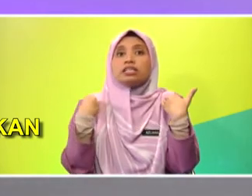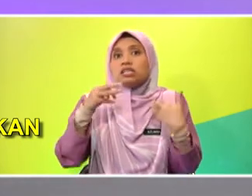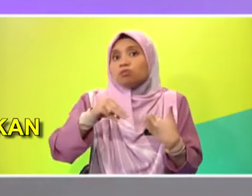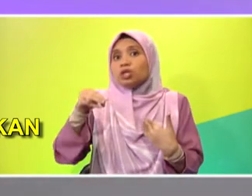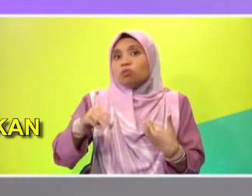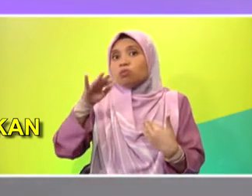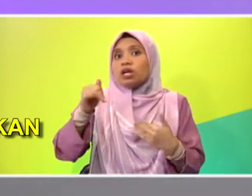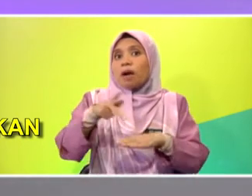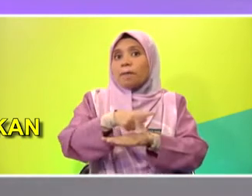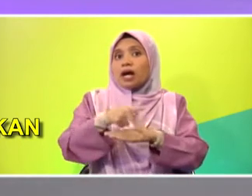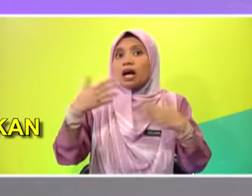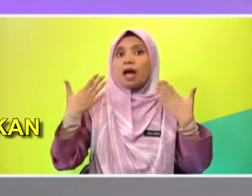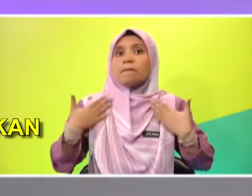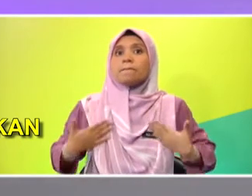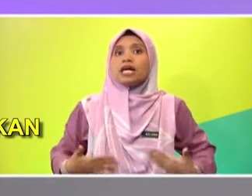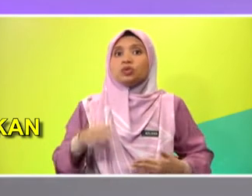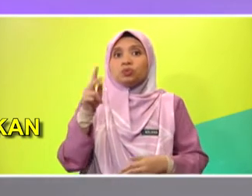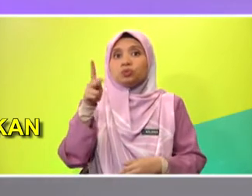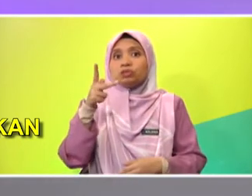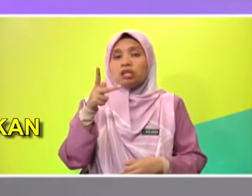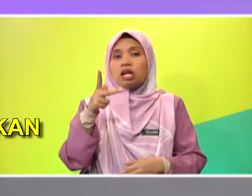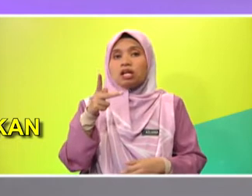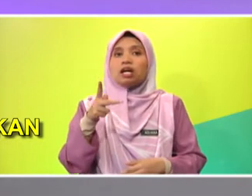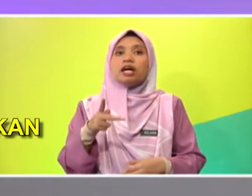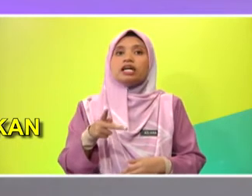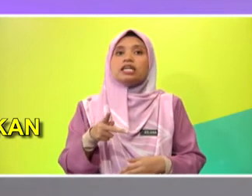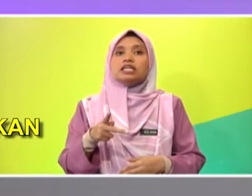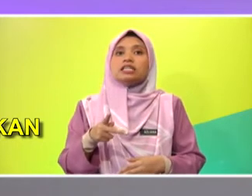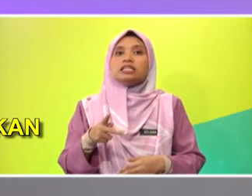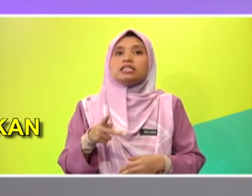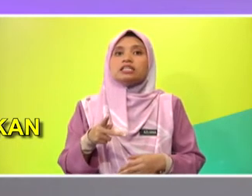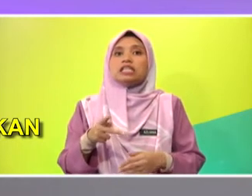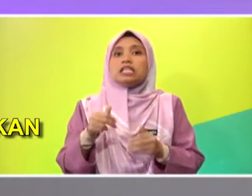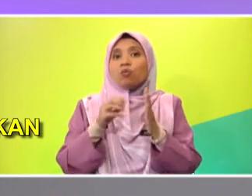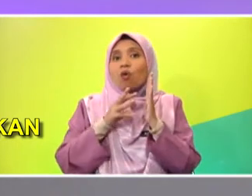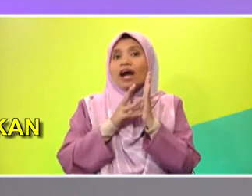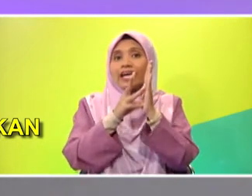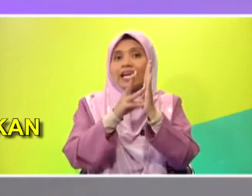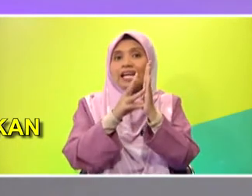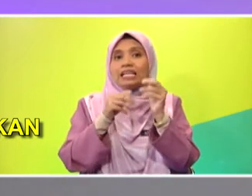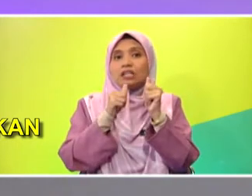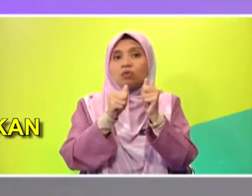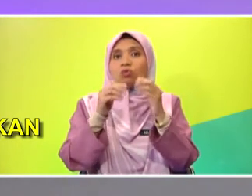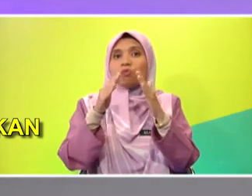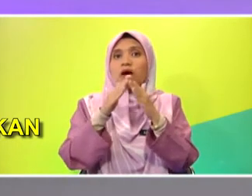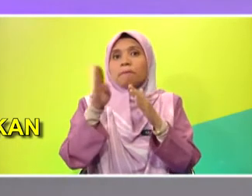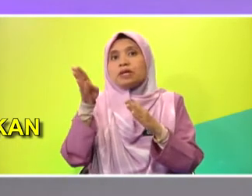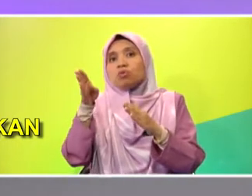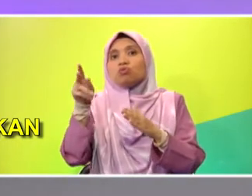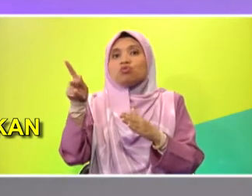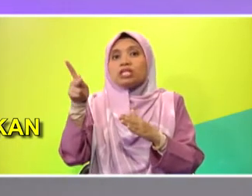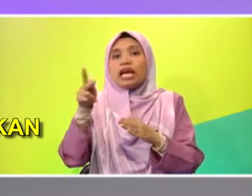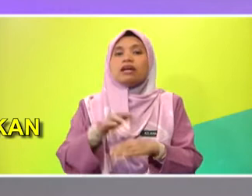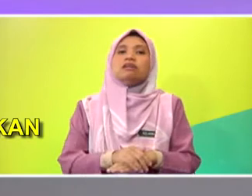berpakaian baju kuning pastinya mewakili rumah kuning baju biru mewakili rumah biru tapi dihadapanya kece